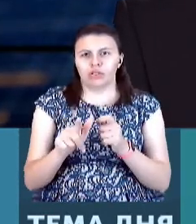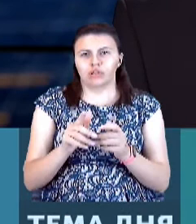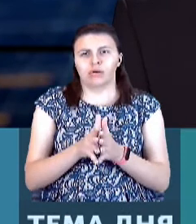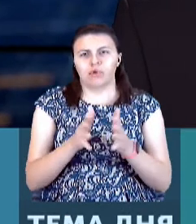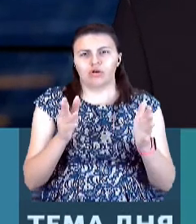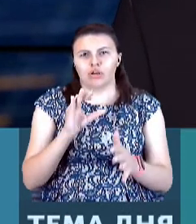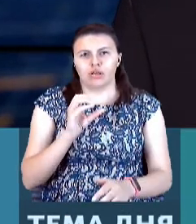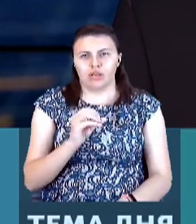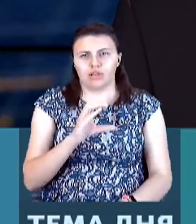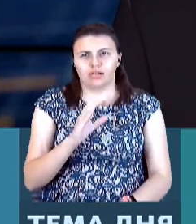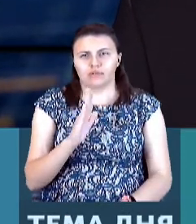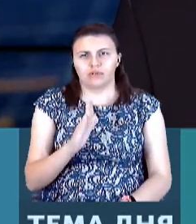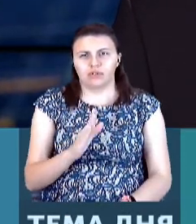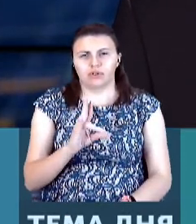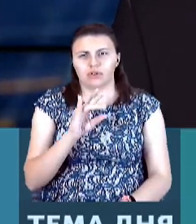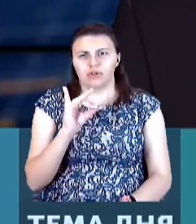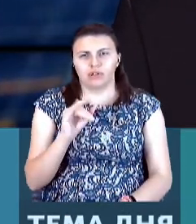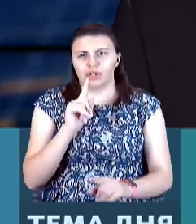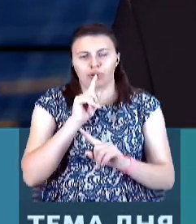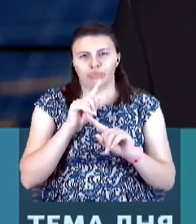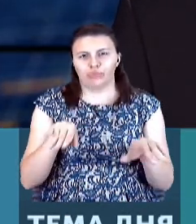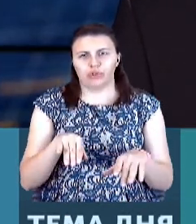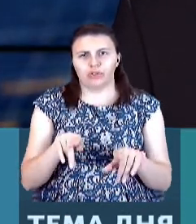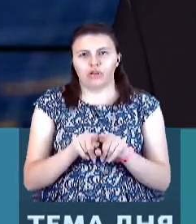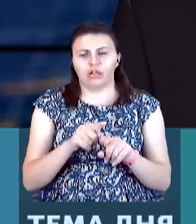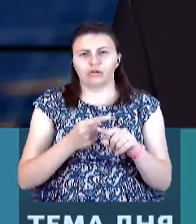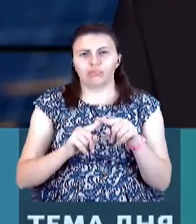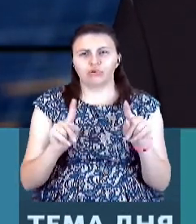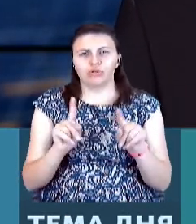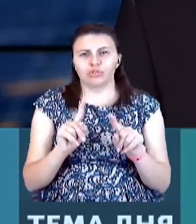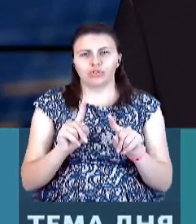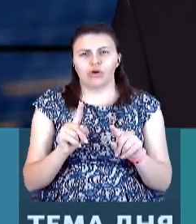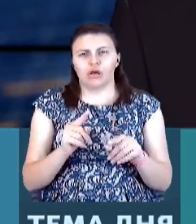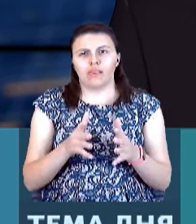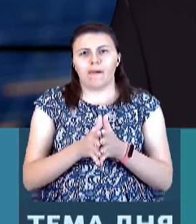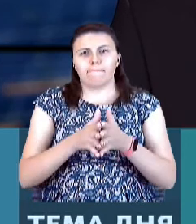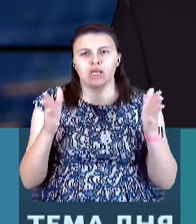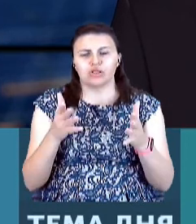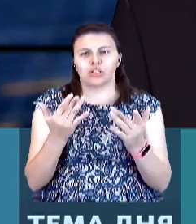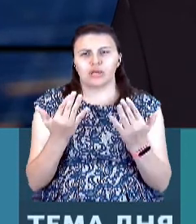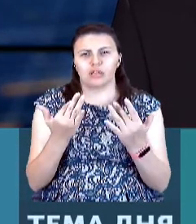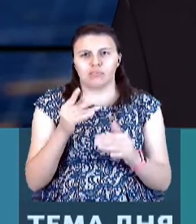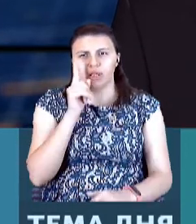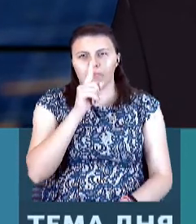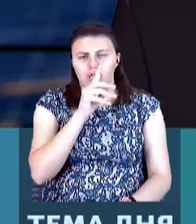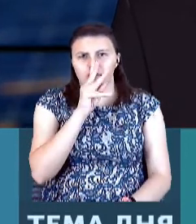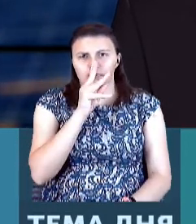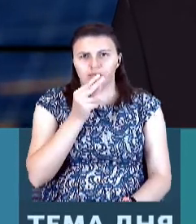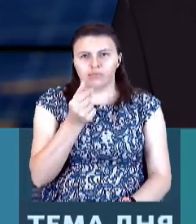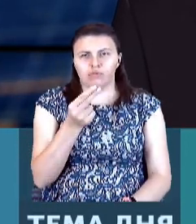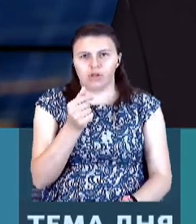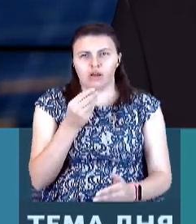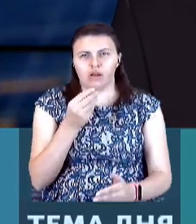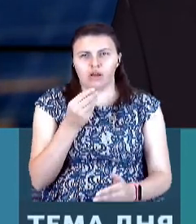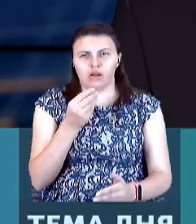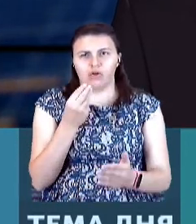ЄСВ? Ні, в жодному випадку. Чому? Тому що найбільша кількість мінімальних заробітних плат виплачується в бюджетному